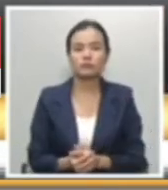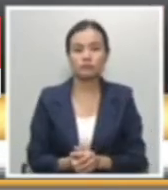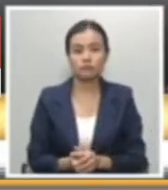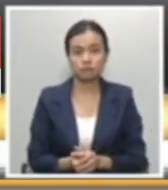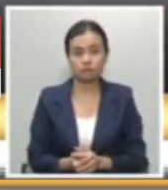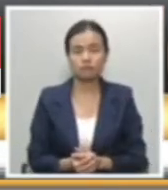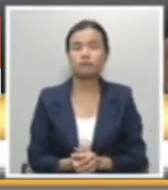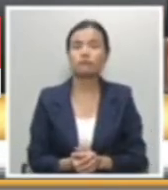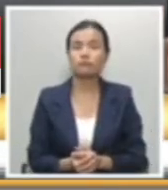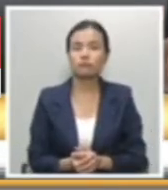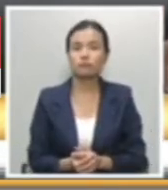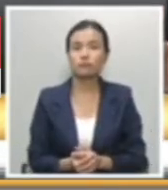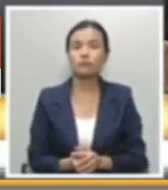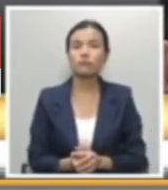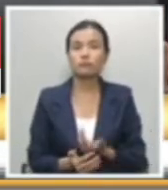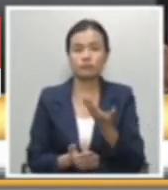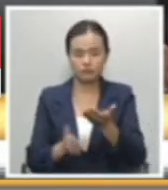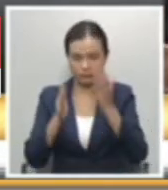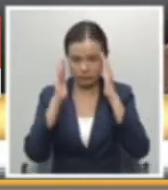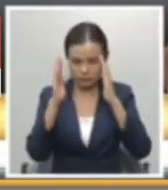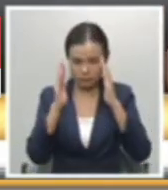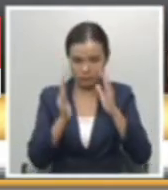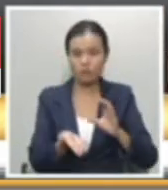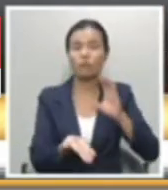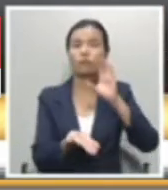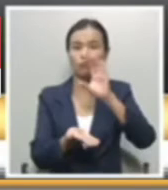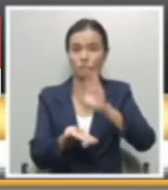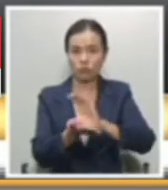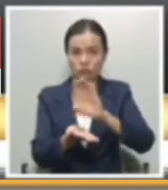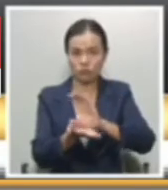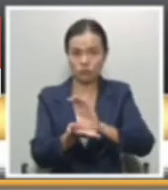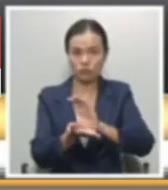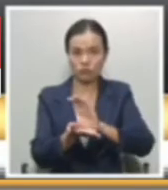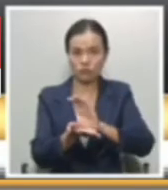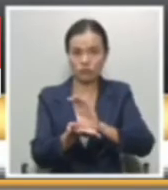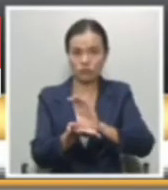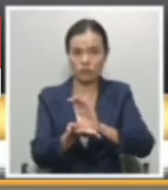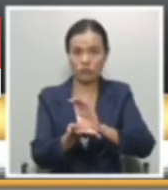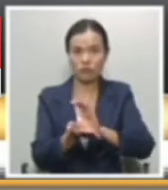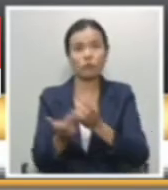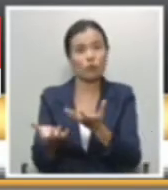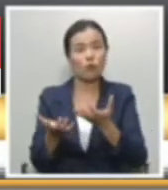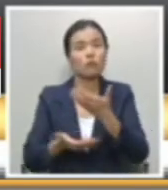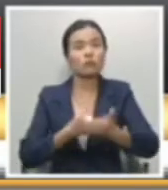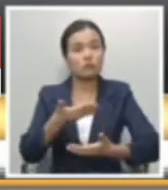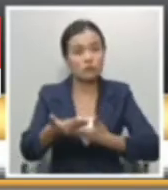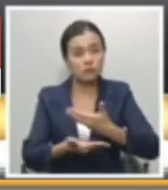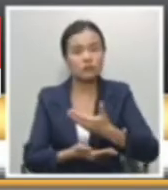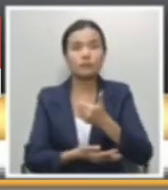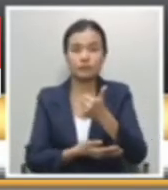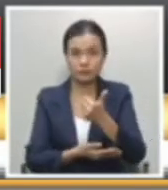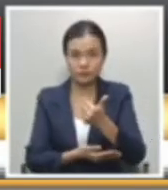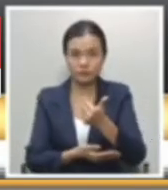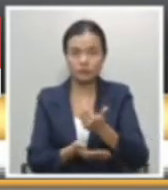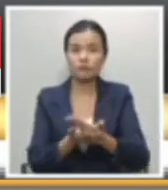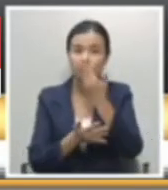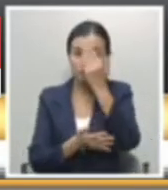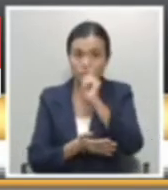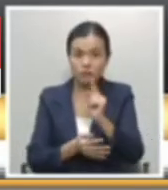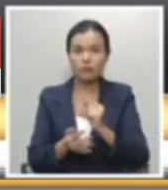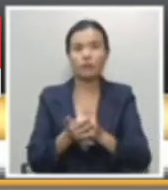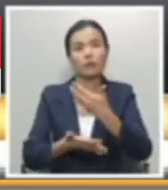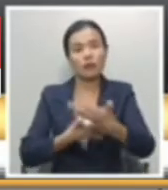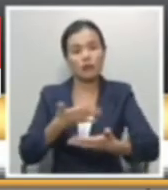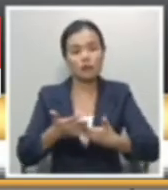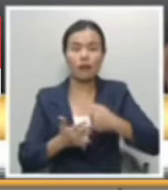ท่านก็มีความตั้งใจที่จะลงทุนเพื่อจะขายสินค้าให้ได้นะฮะไม่ว่าจะเป็นการขาย